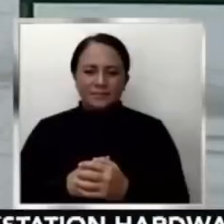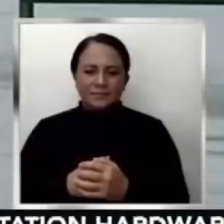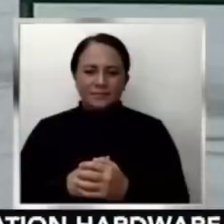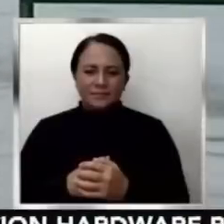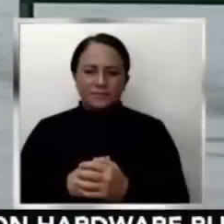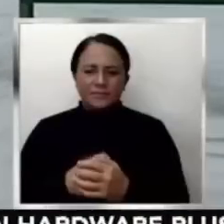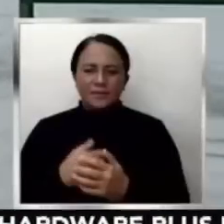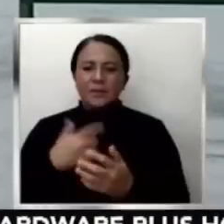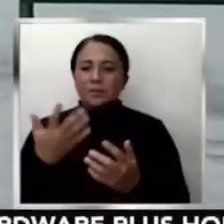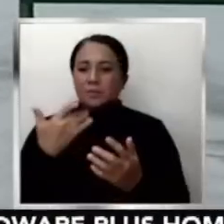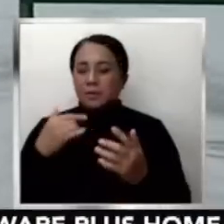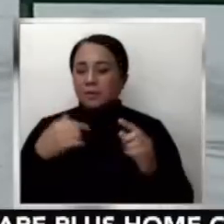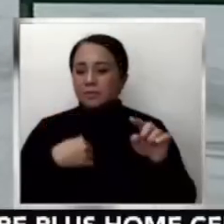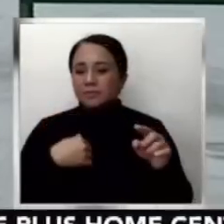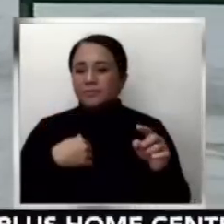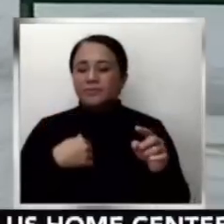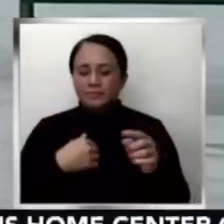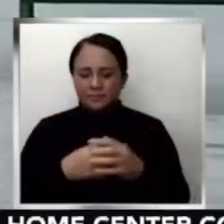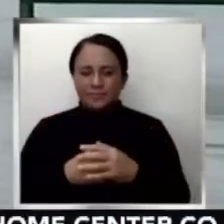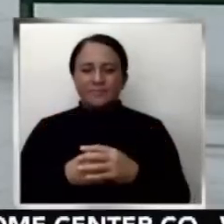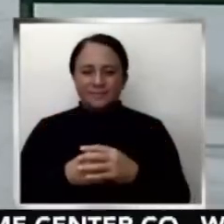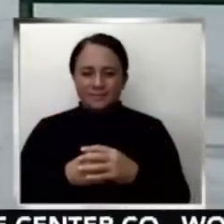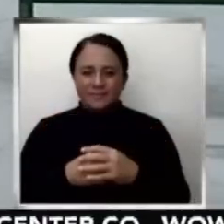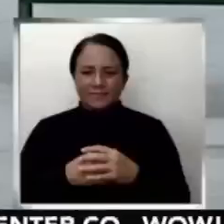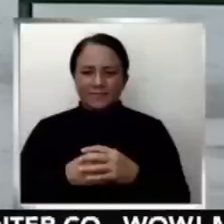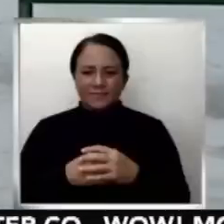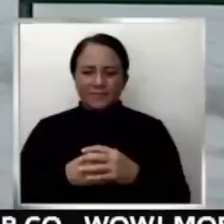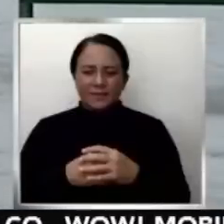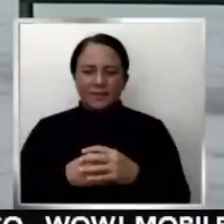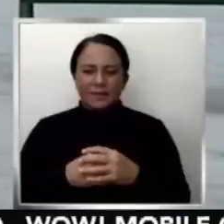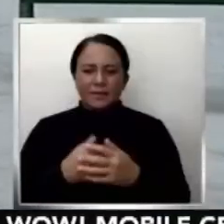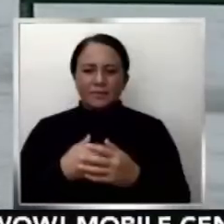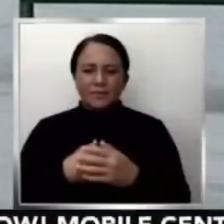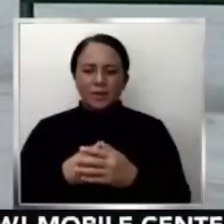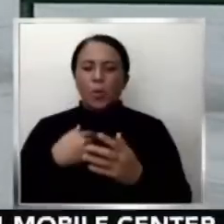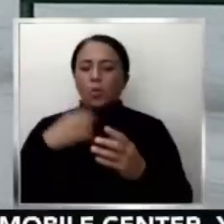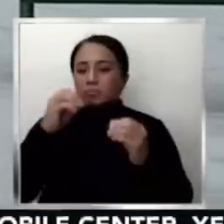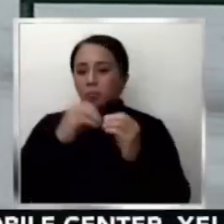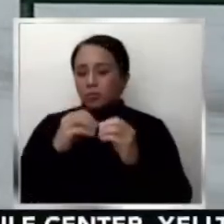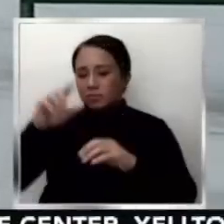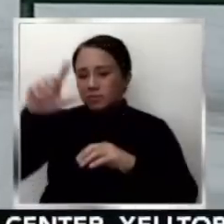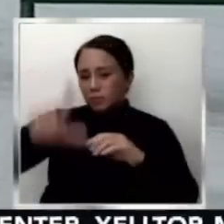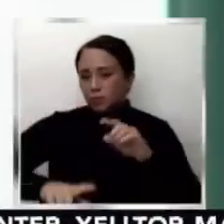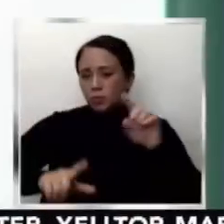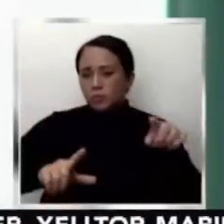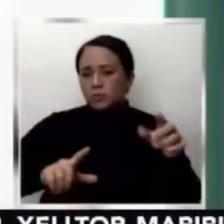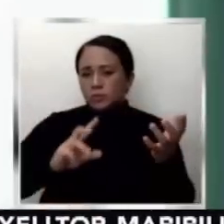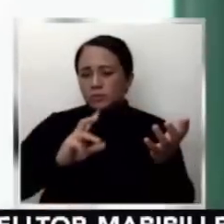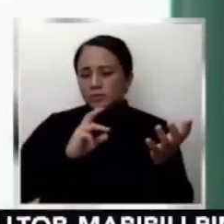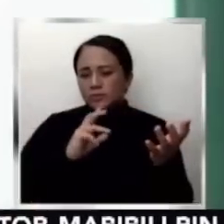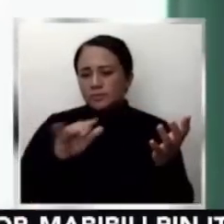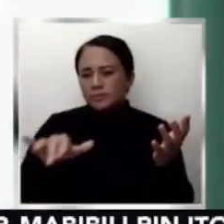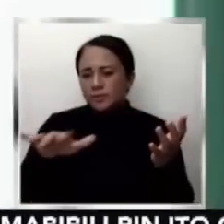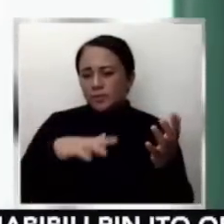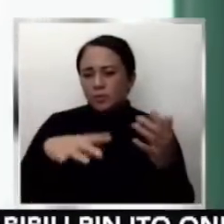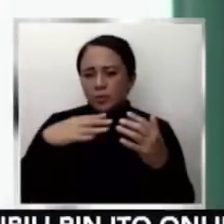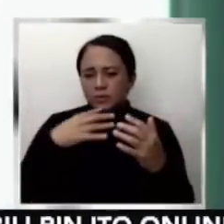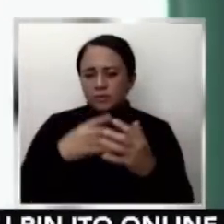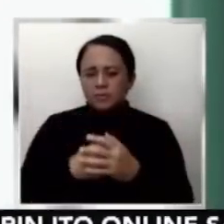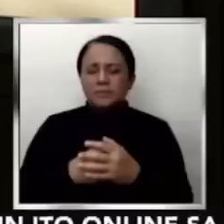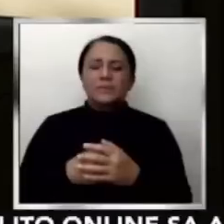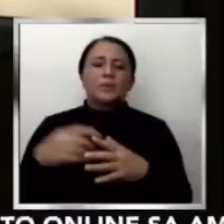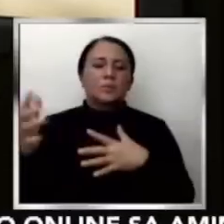Problema yan sa Bulacan at Pampanga na catch basin o mas mabawa, kaya sumasalo ng daloy ng tubig. Kahit nasabihin natin